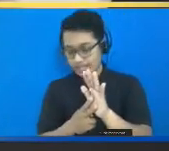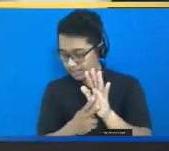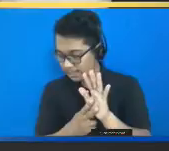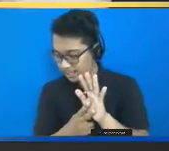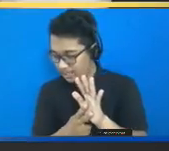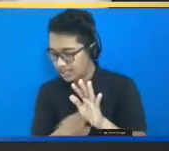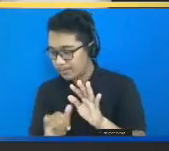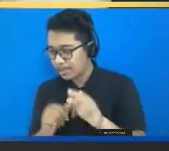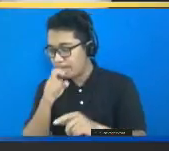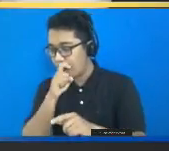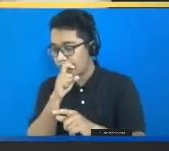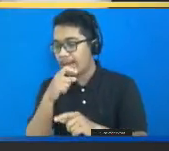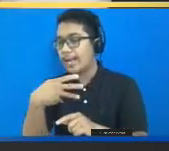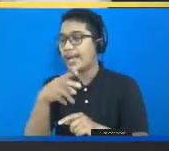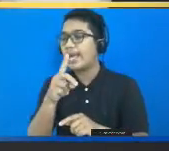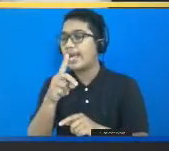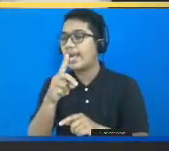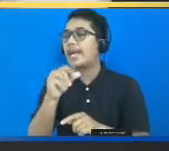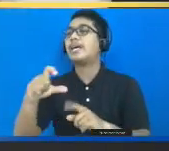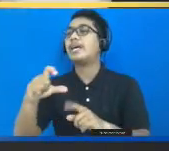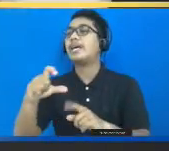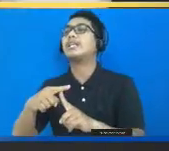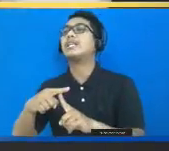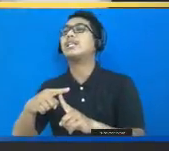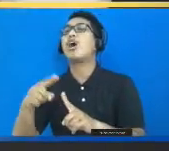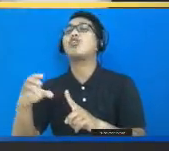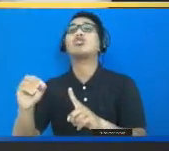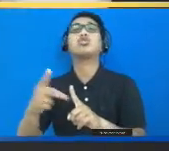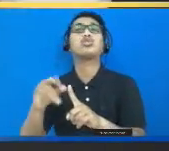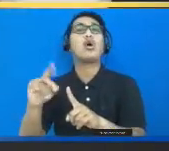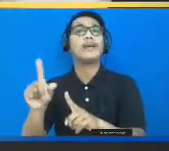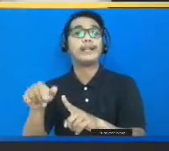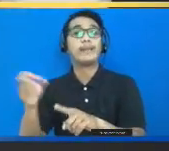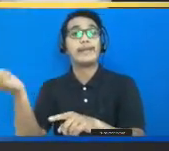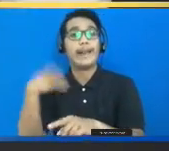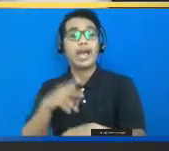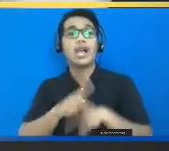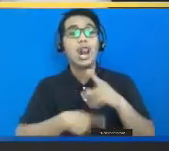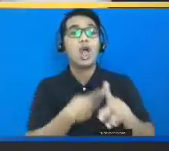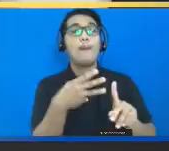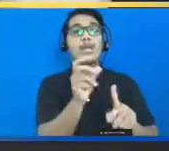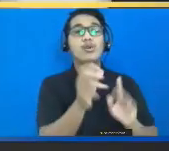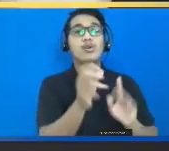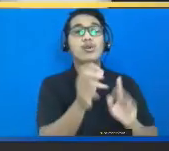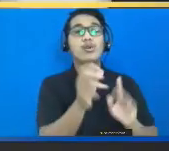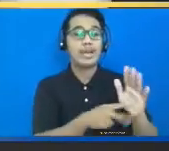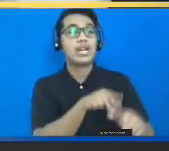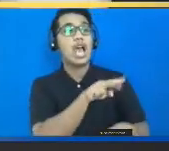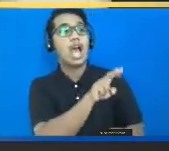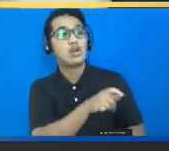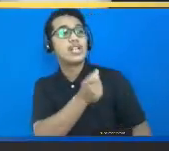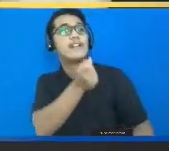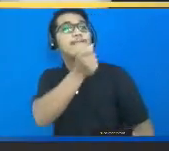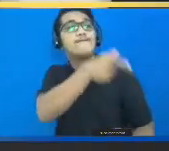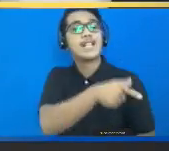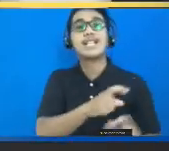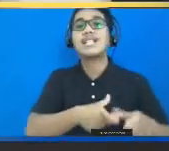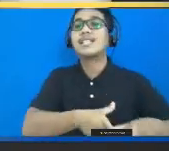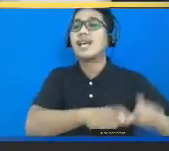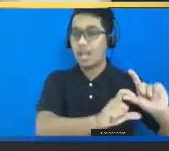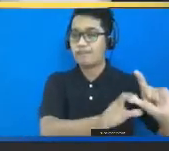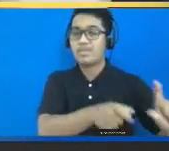berapa Erick Thohir udah udah sempet menginisiasi kalau BBM tu harus ikut invest ke step-up juga gitu